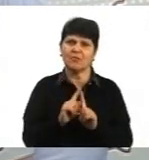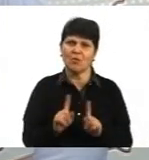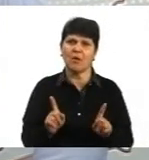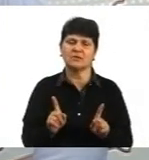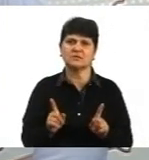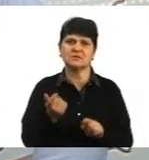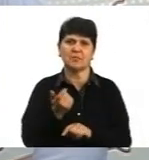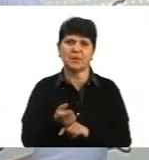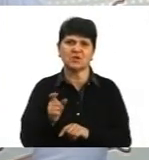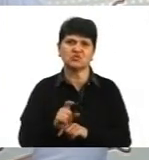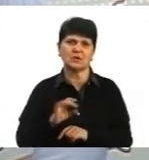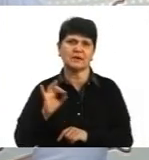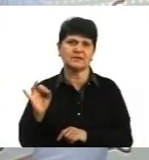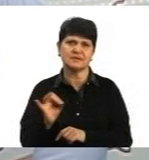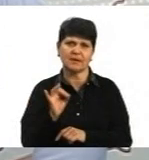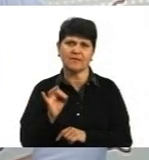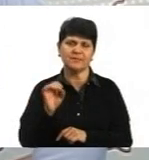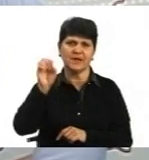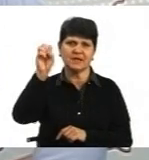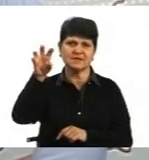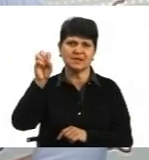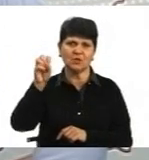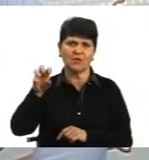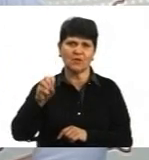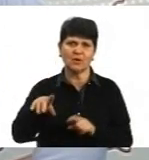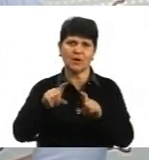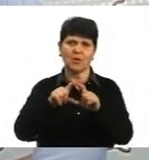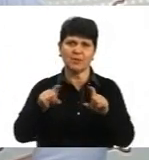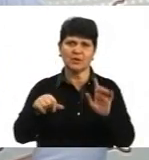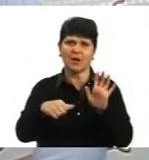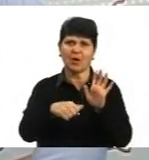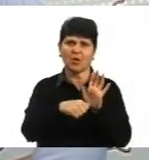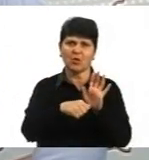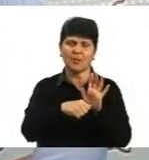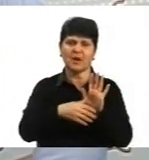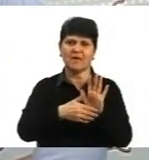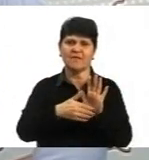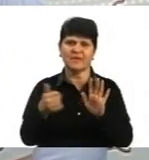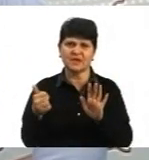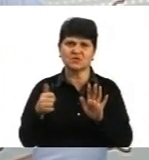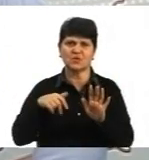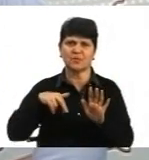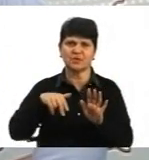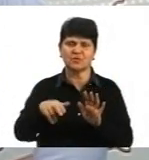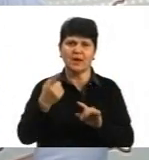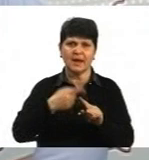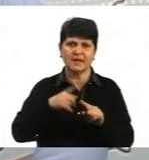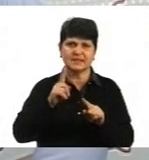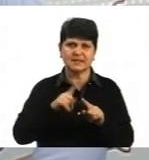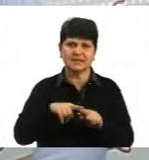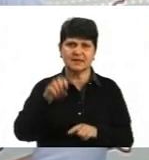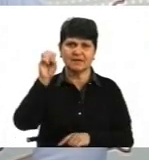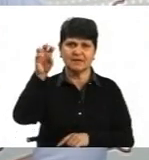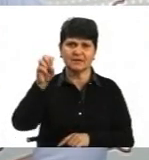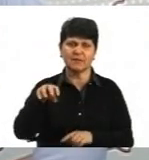більше цікавив, це світлофорні об'єкти з кнопкою визову пішохідної фази. Угу. На цих об'єктах може